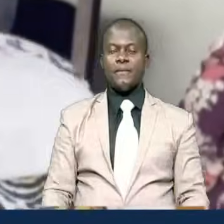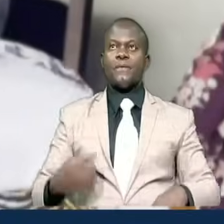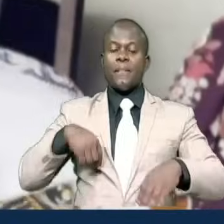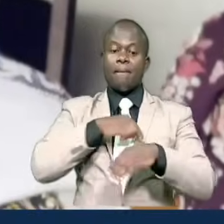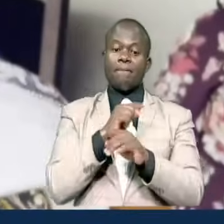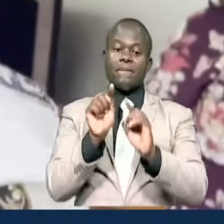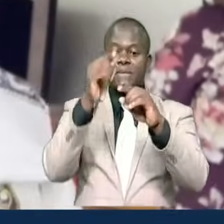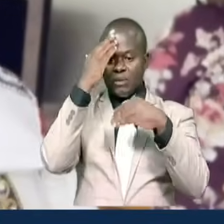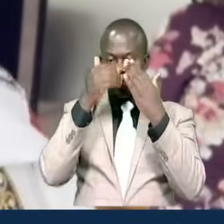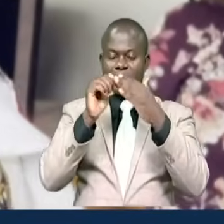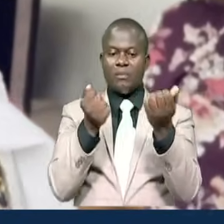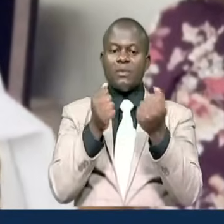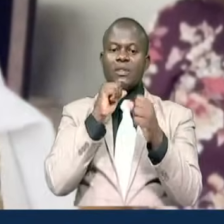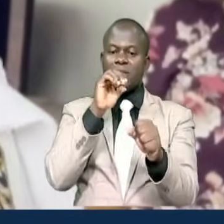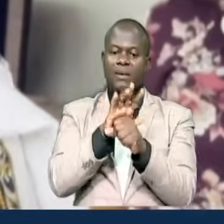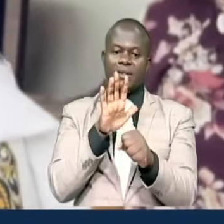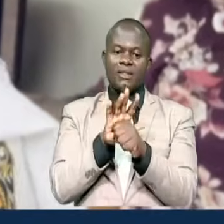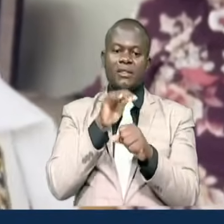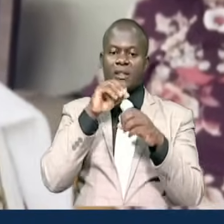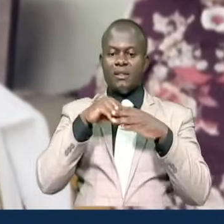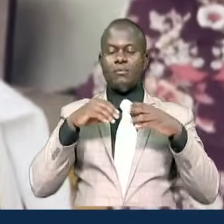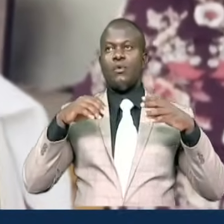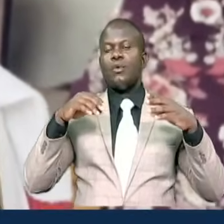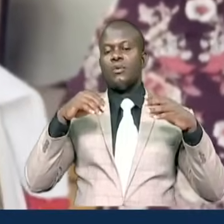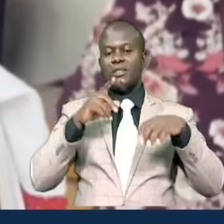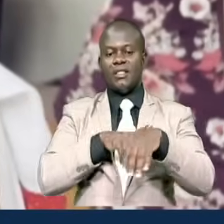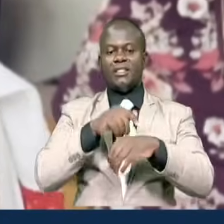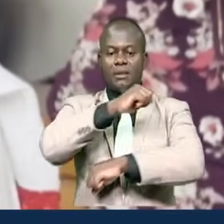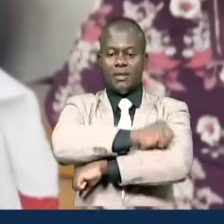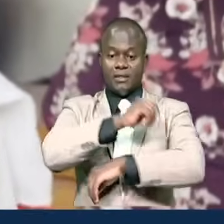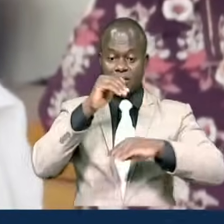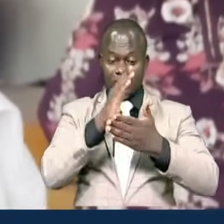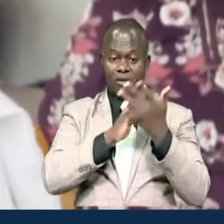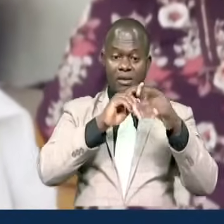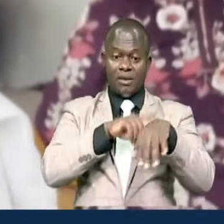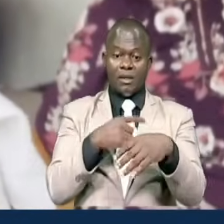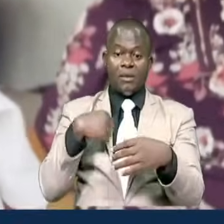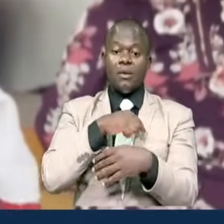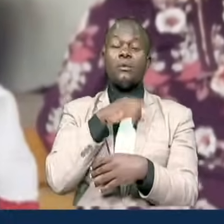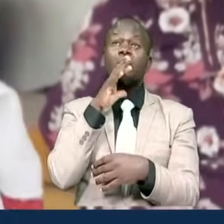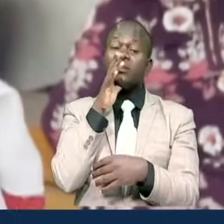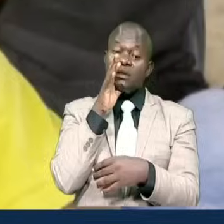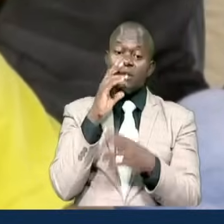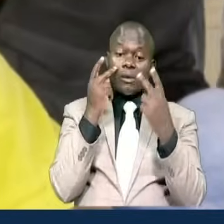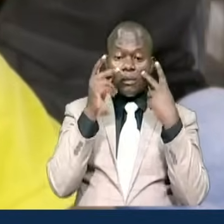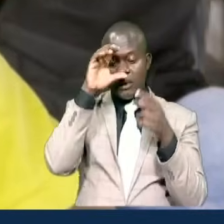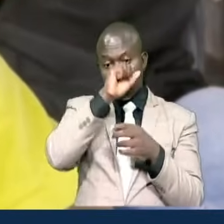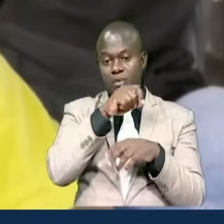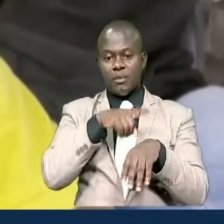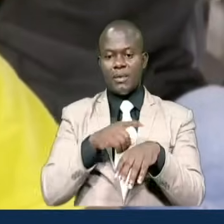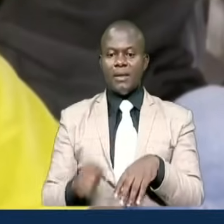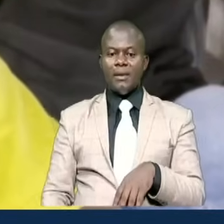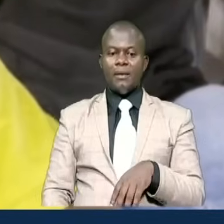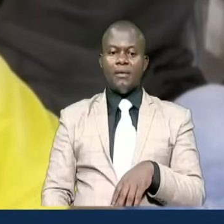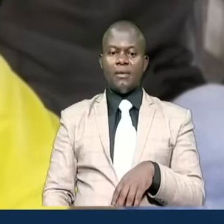imodoka zitazaba nyinshi zikare mu mafunguro y'abanyeshuri hari igihe rero ugenda nyine ugasanga ubuze umwanya iyo